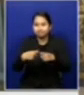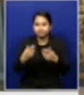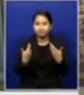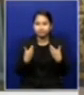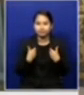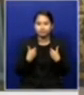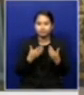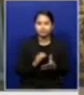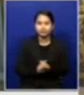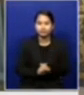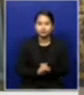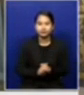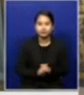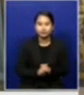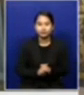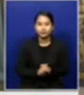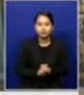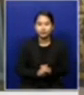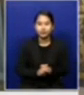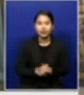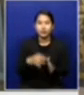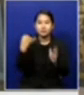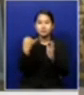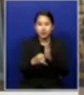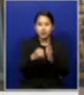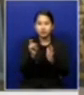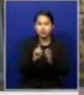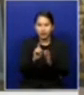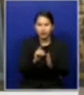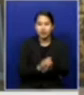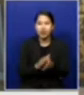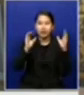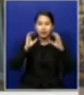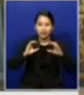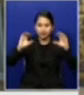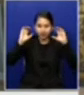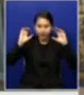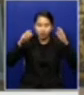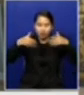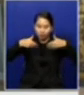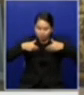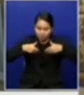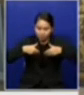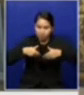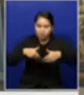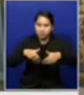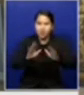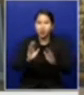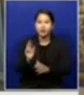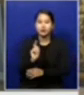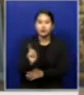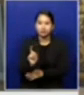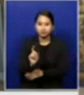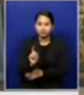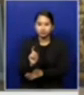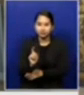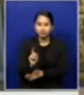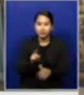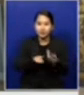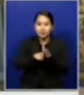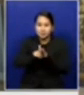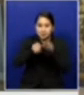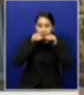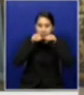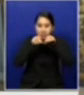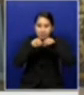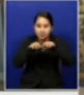จนก็คือความผิดพลาดจากการที่รัฐบาลปล่อยให้โรคได้ลุกลามมีการระบ